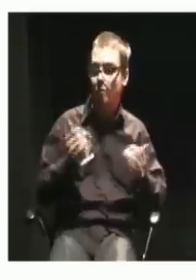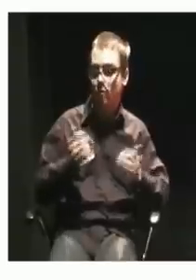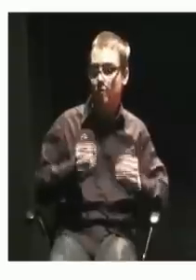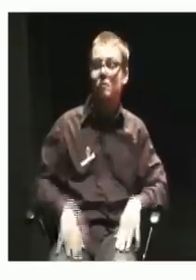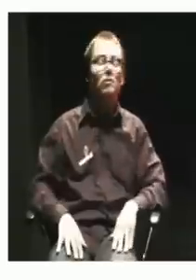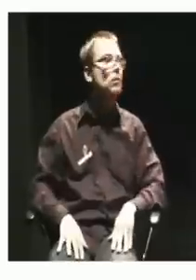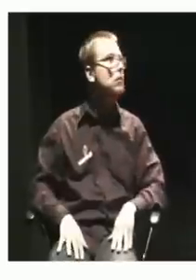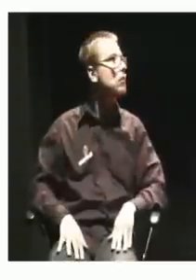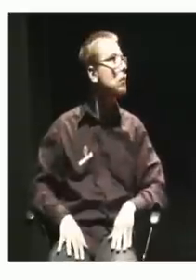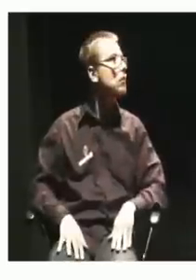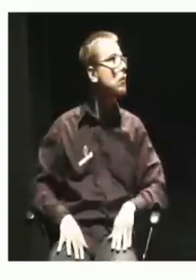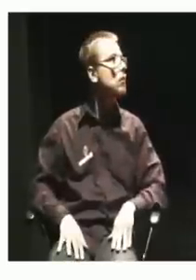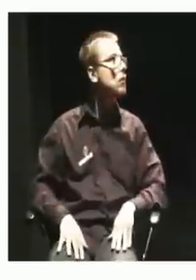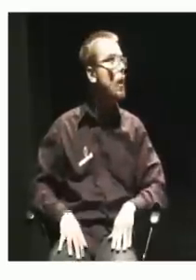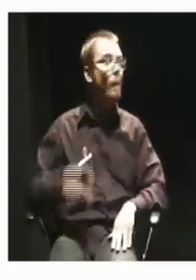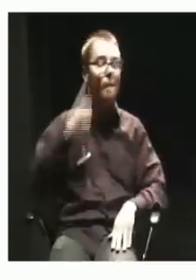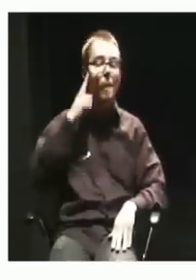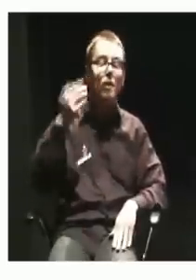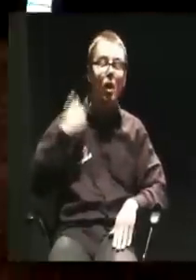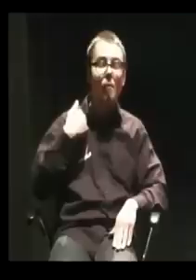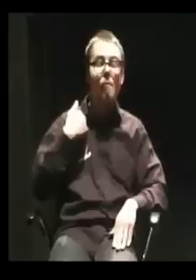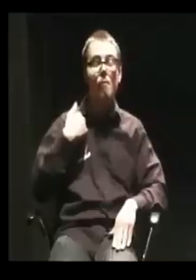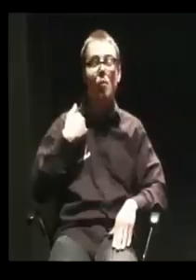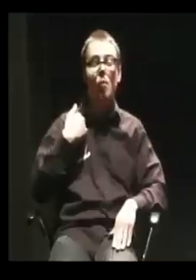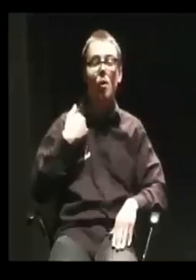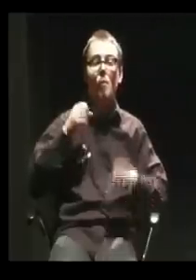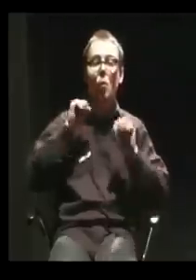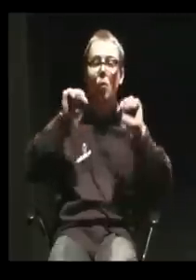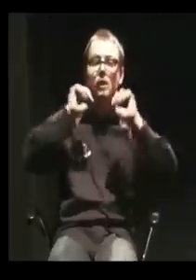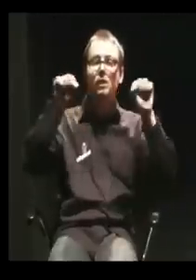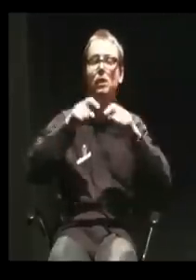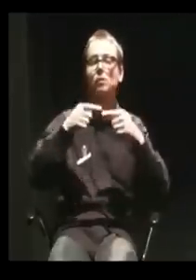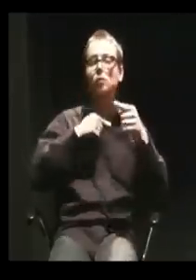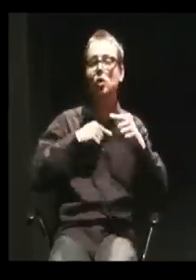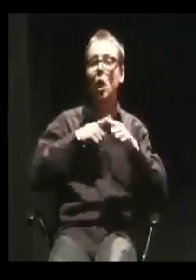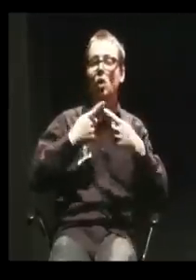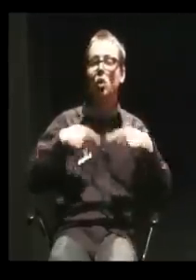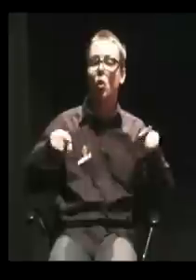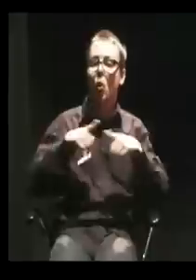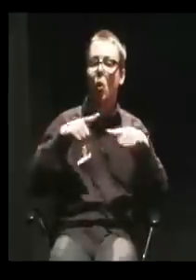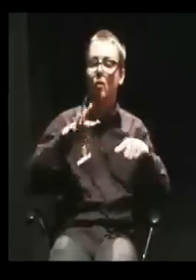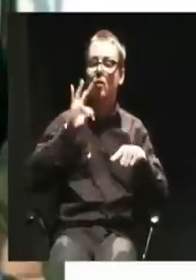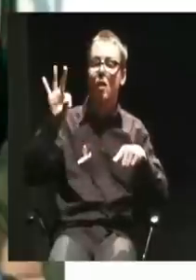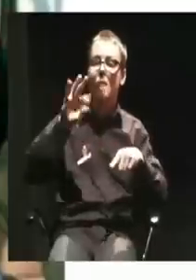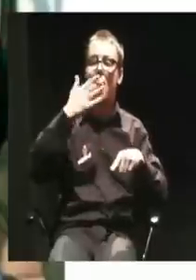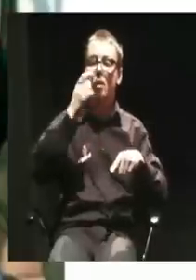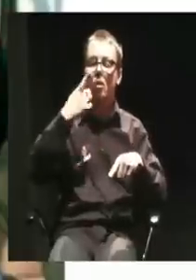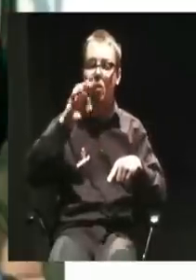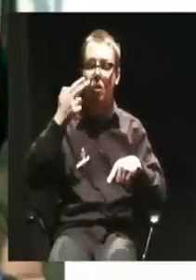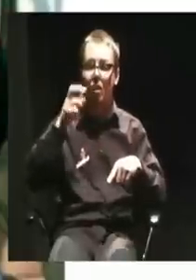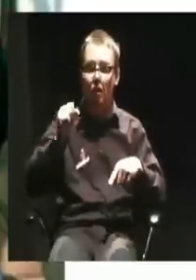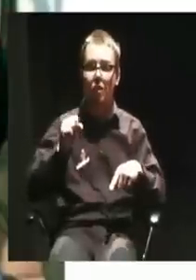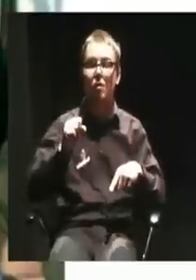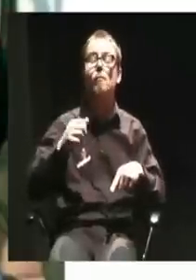odbyć ze względu na protesty parę lat temu w Warszawie. Koncert Madonny w rocznicę powstania będą protesty. No i